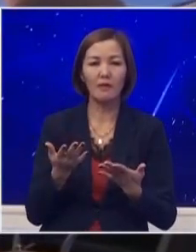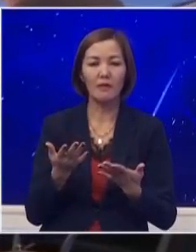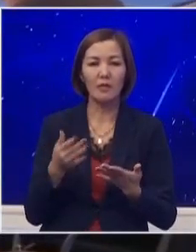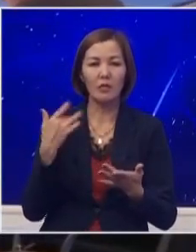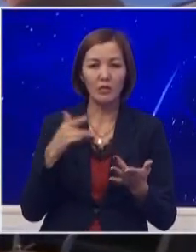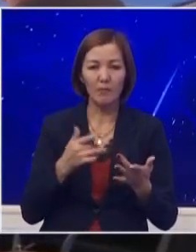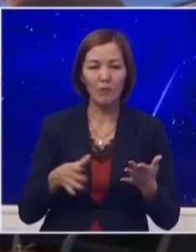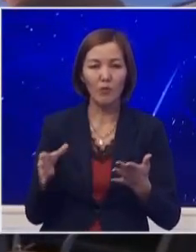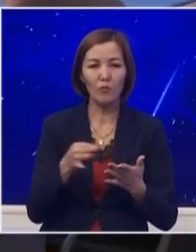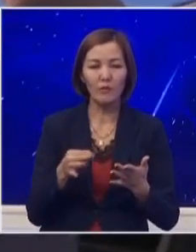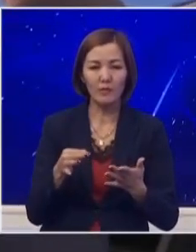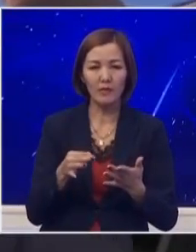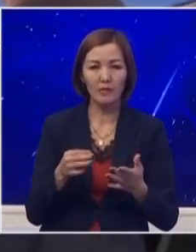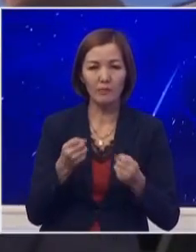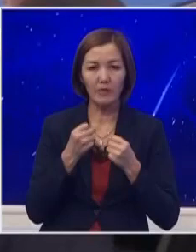де